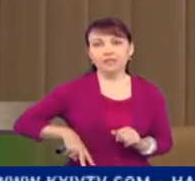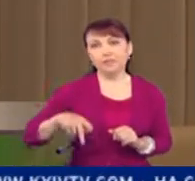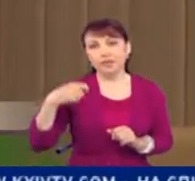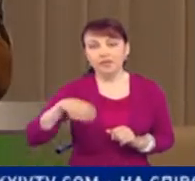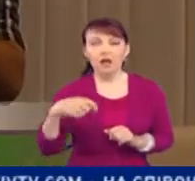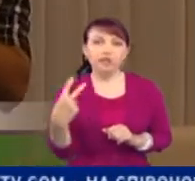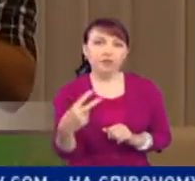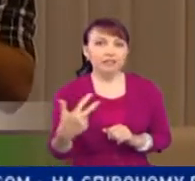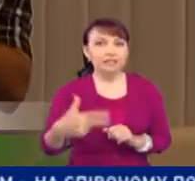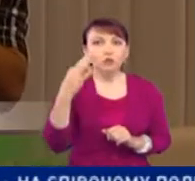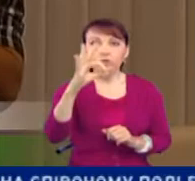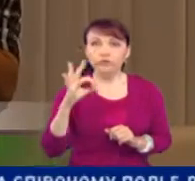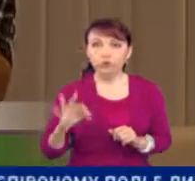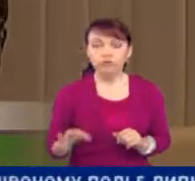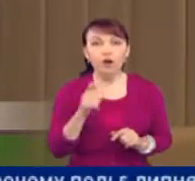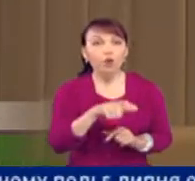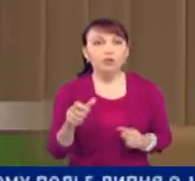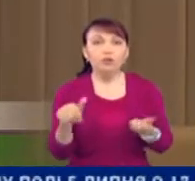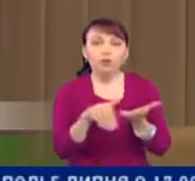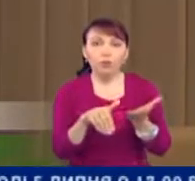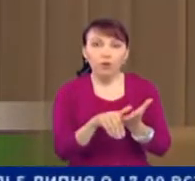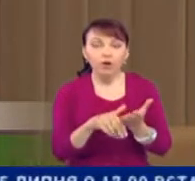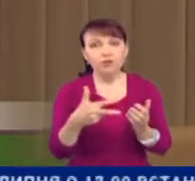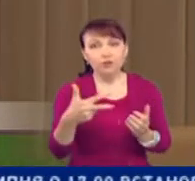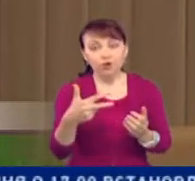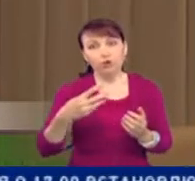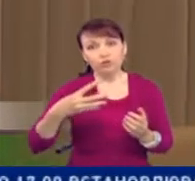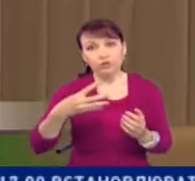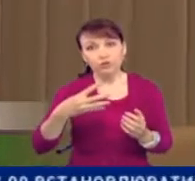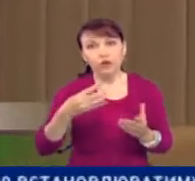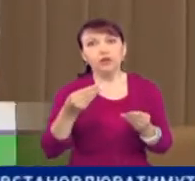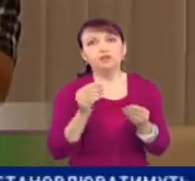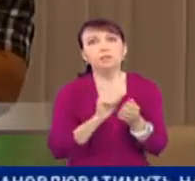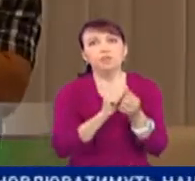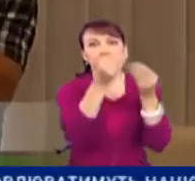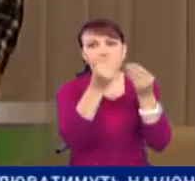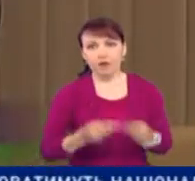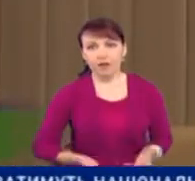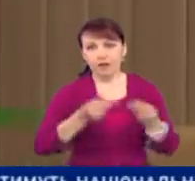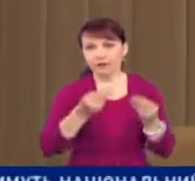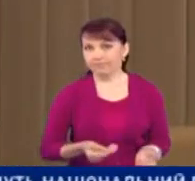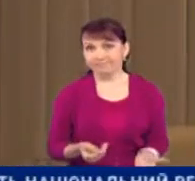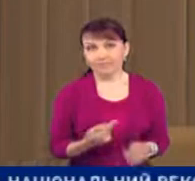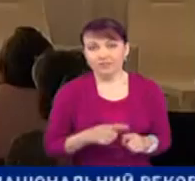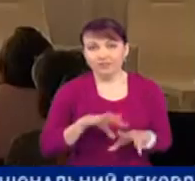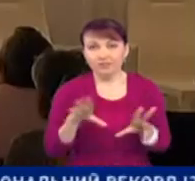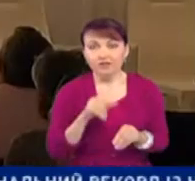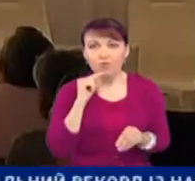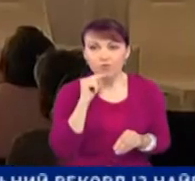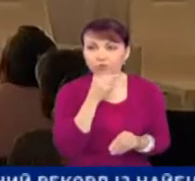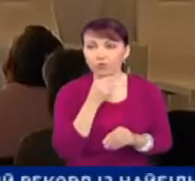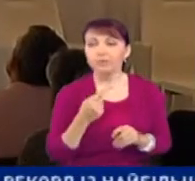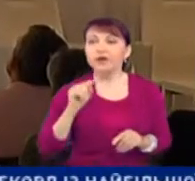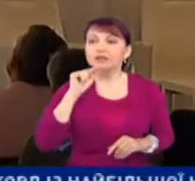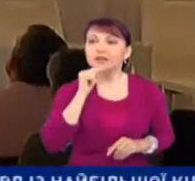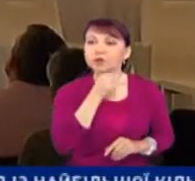30 або 40% просто люди, які допомагають з 3-го на 4-й поверх якісь папірці принести. А це все про економіку.